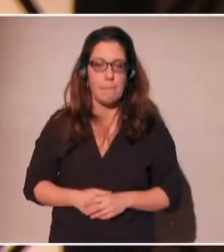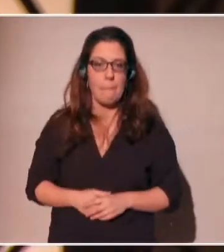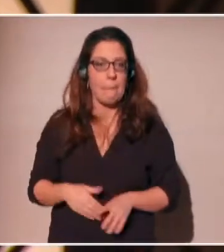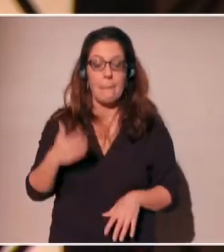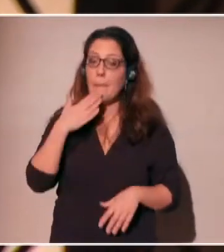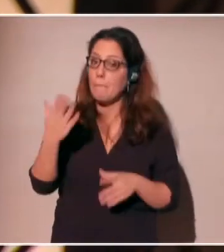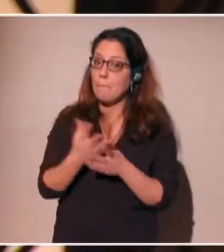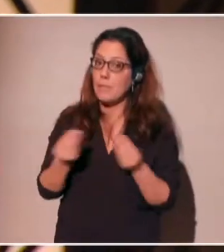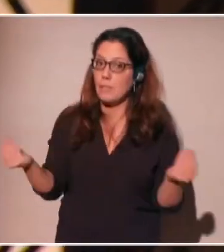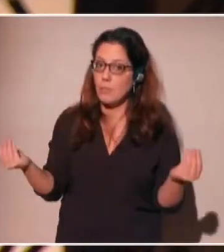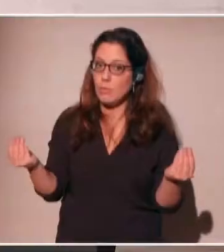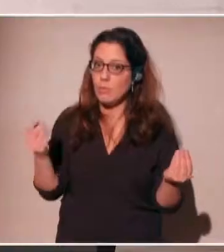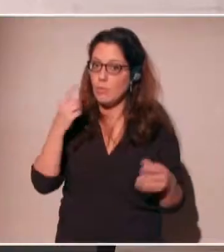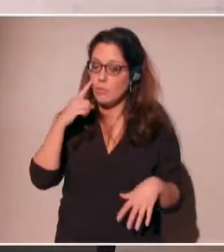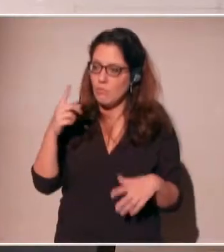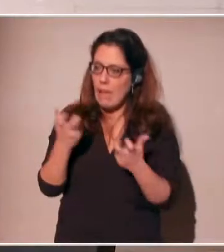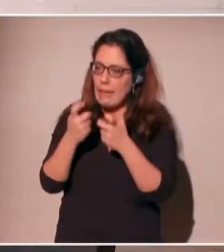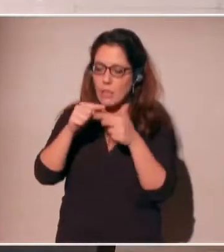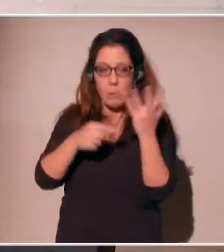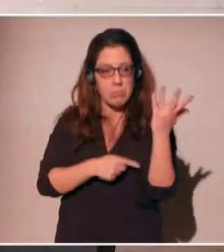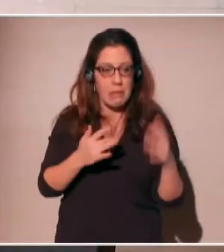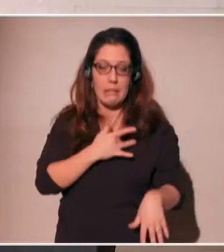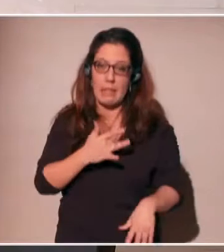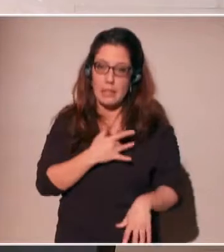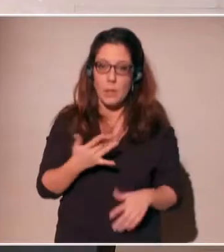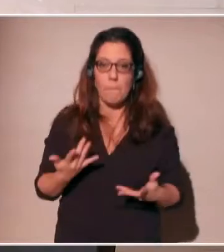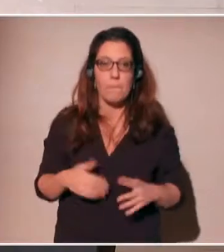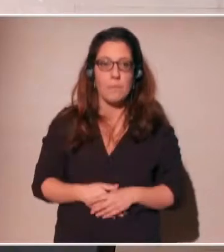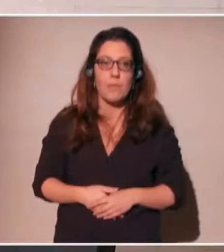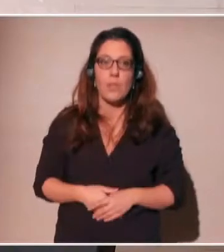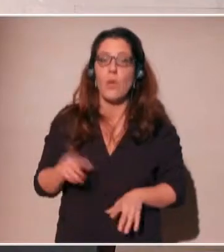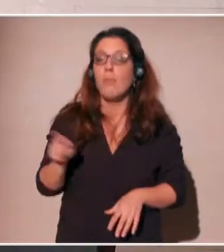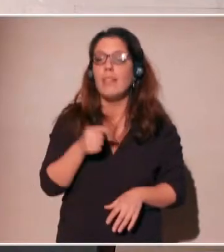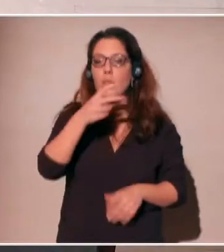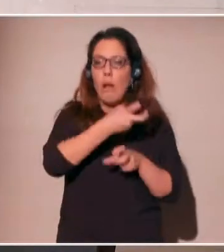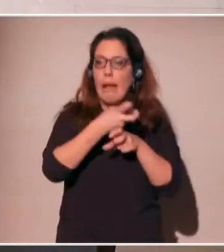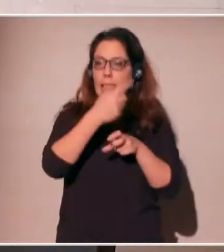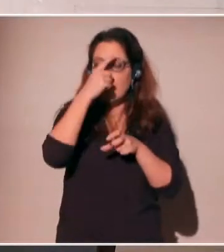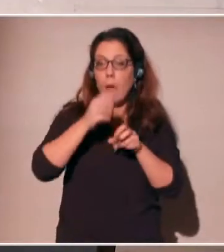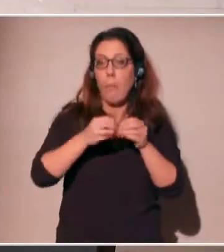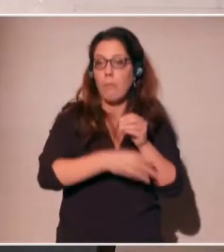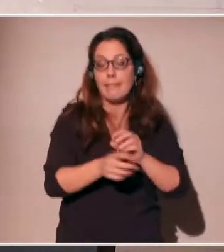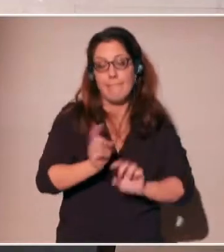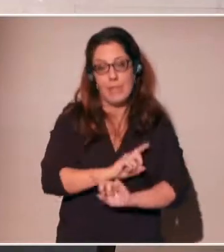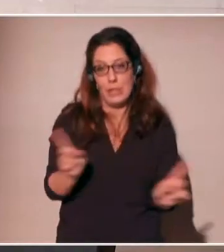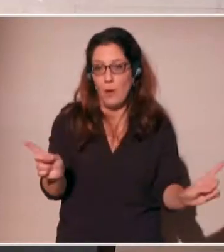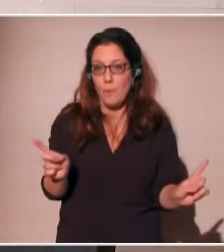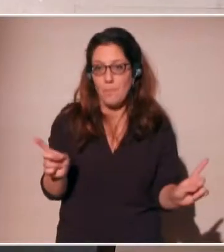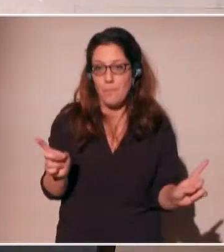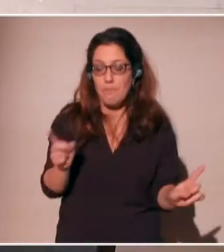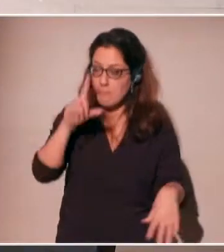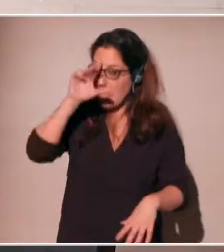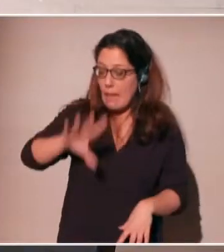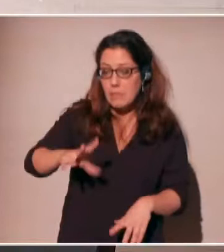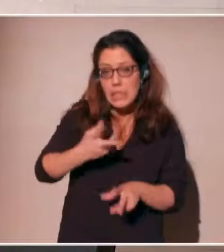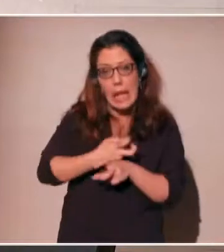Merci beaucoup pour ces exemples très intéressants. Donc on ne peut pas faire fi des risques. Et j'aimerais savoir, d'après vous, quels sont les risques les